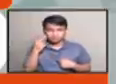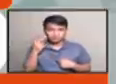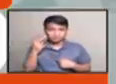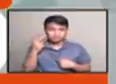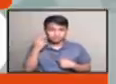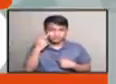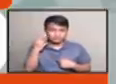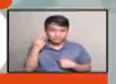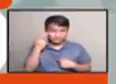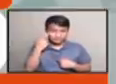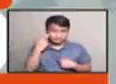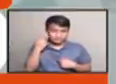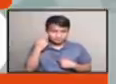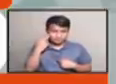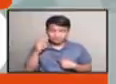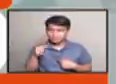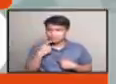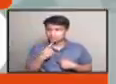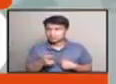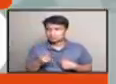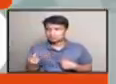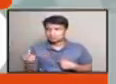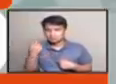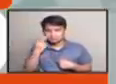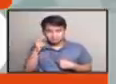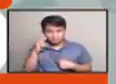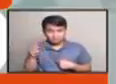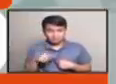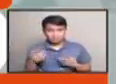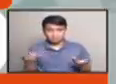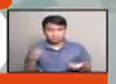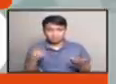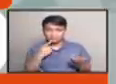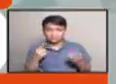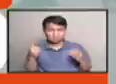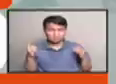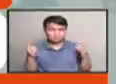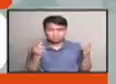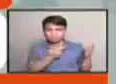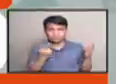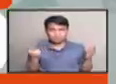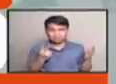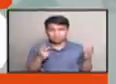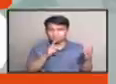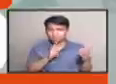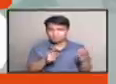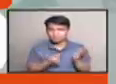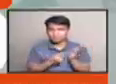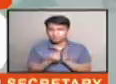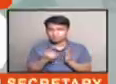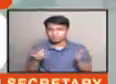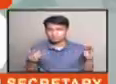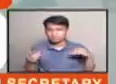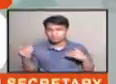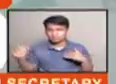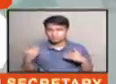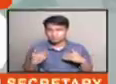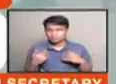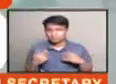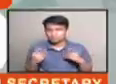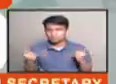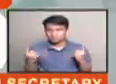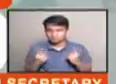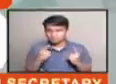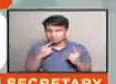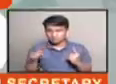Kale? Po? Kale, hindi ko alam kung sino sa inyo nagsasabi ng totoo dito dahil siya raw dapat na magsusumbong sa amin, na unahan mo lang.